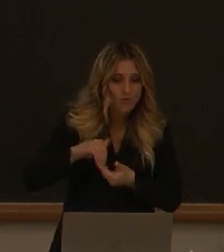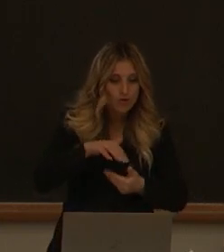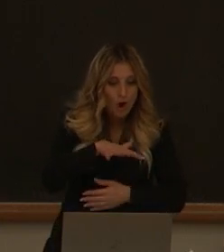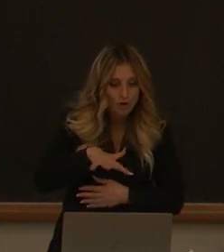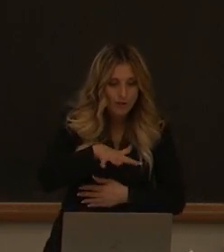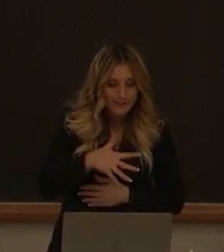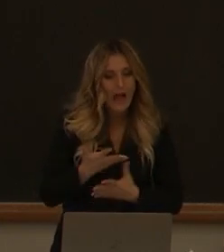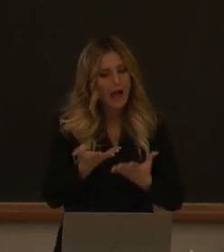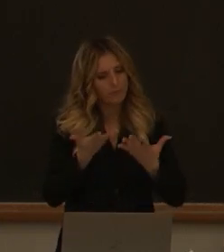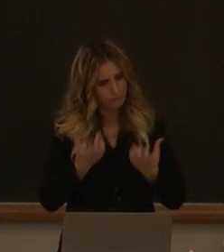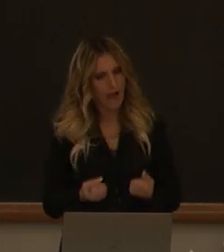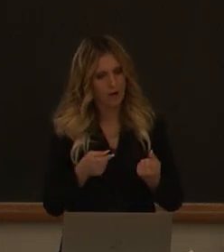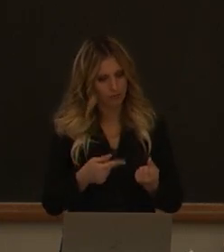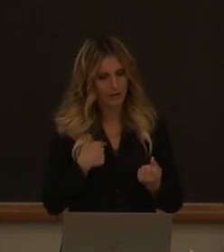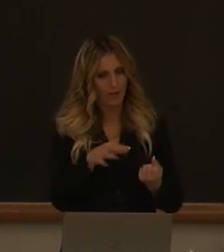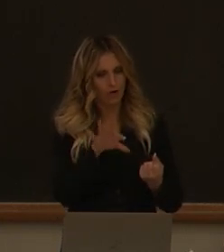grado di supportare le sue scelte.